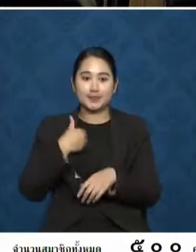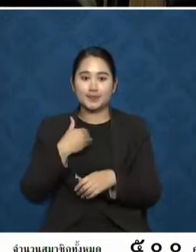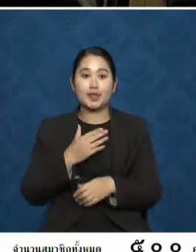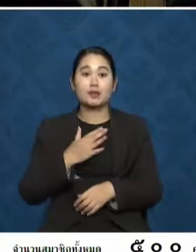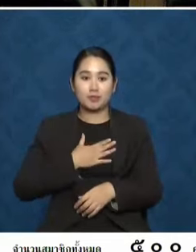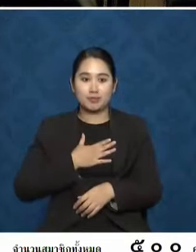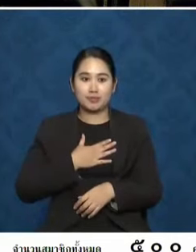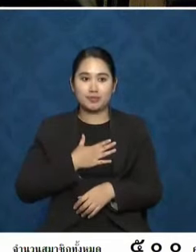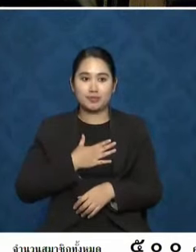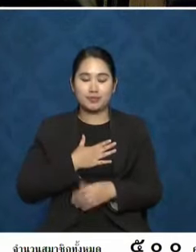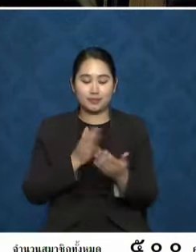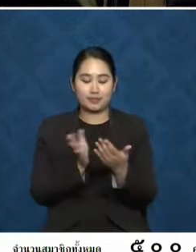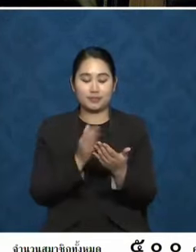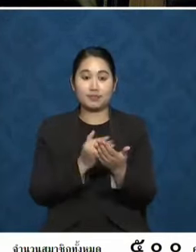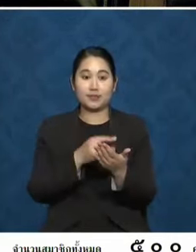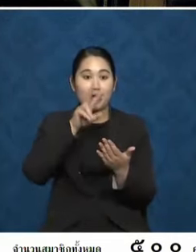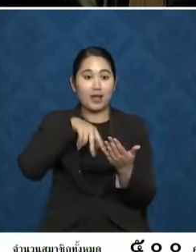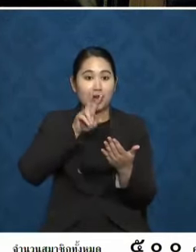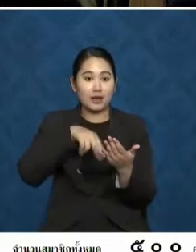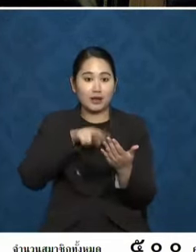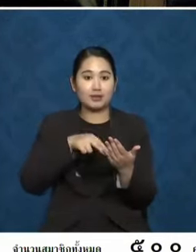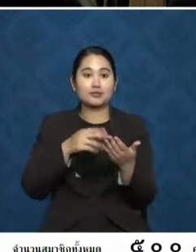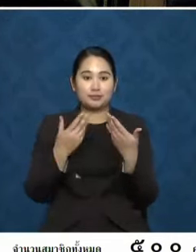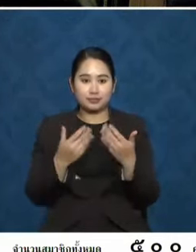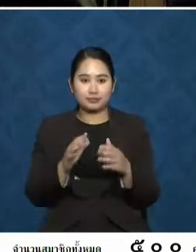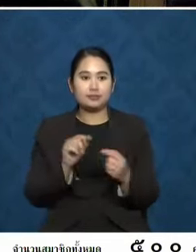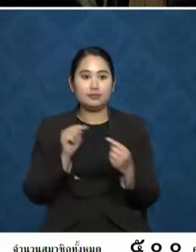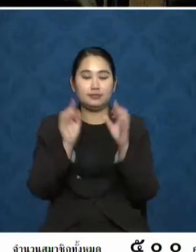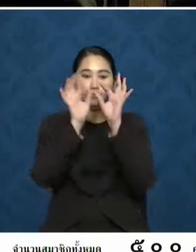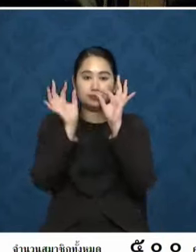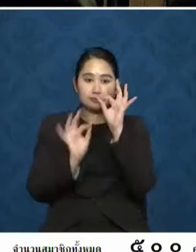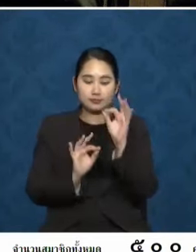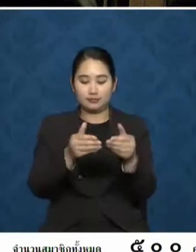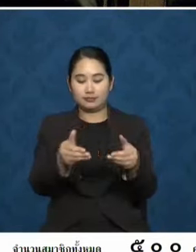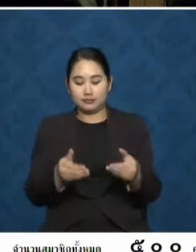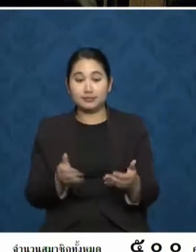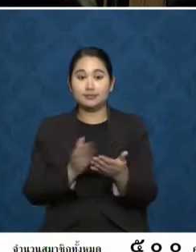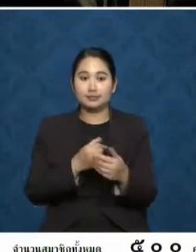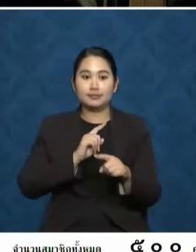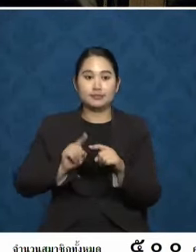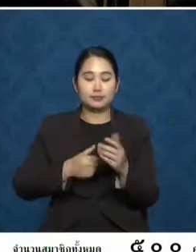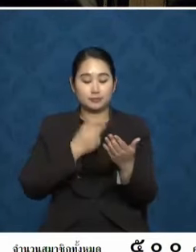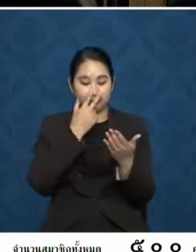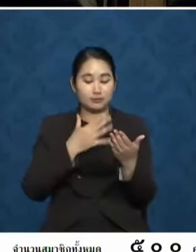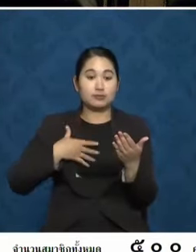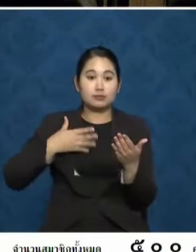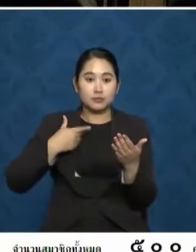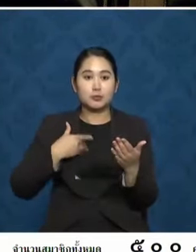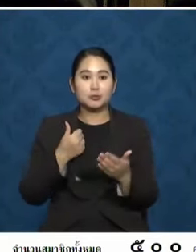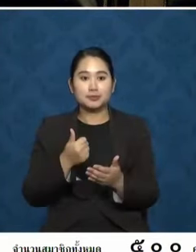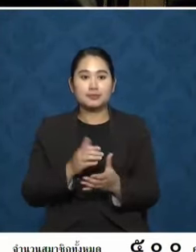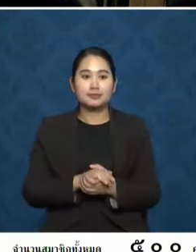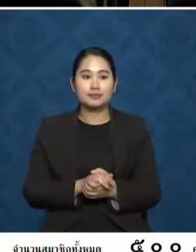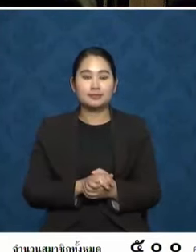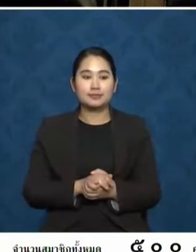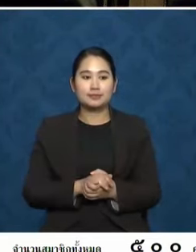ผมก็ได้ไปอ่านนะครับทั้งตัวเนื้อหาแล้วก็รูปเล่มนะครับก็เพิดเพินเจริญใจมา